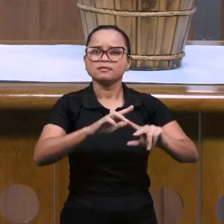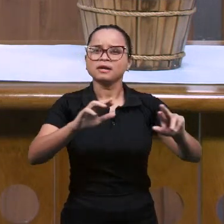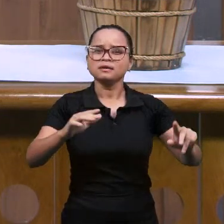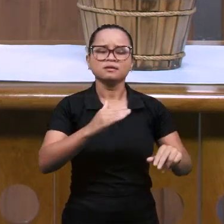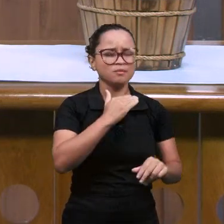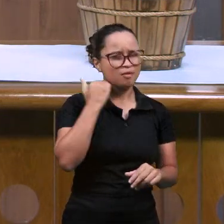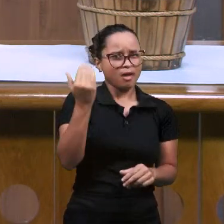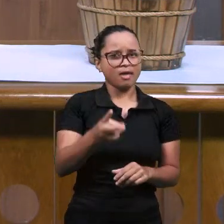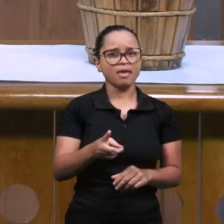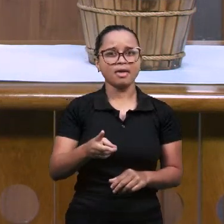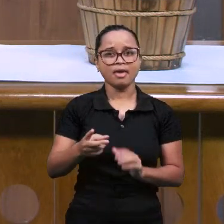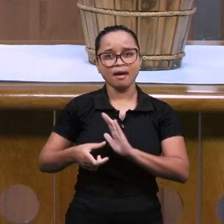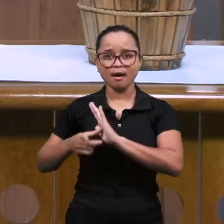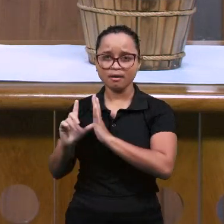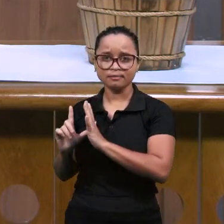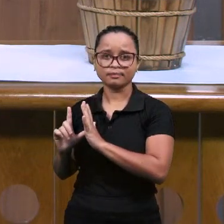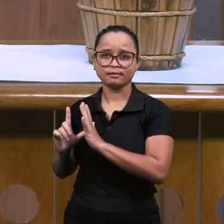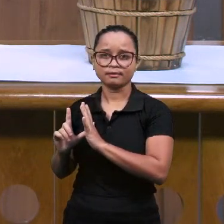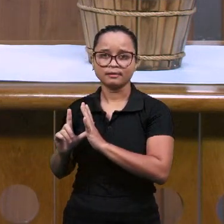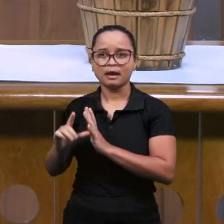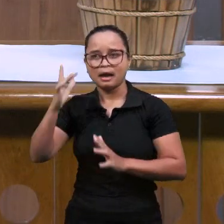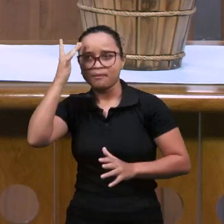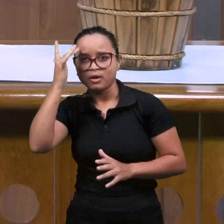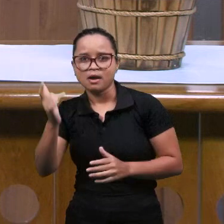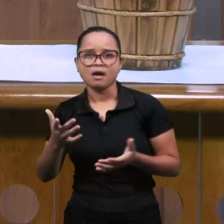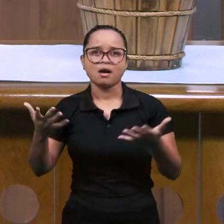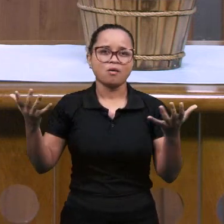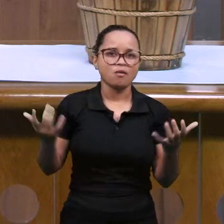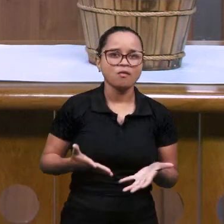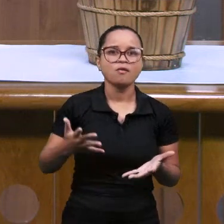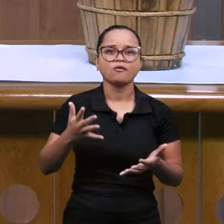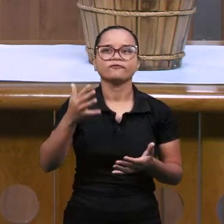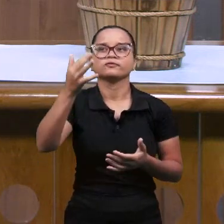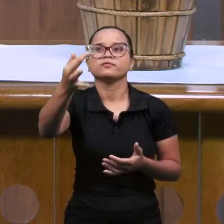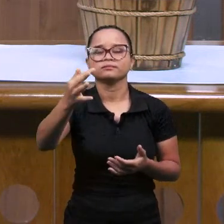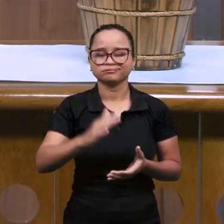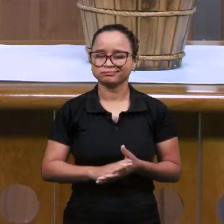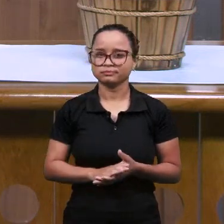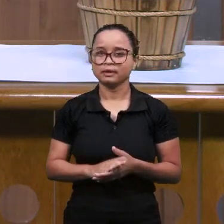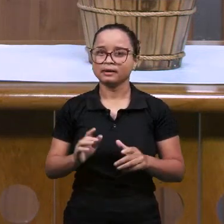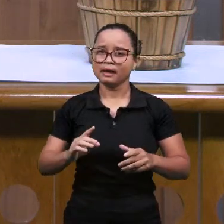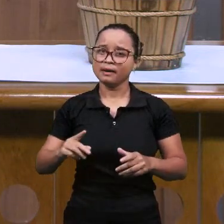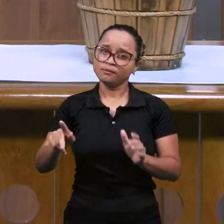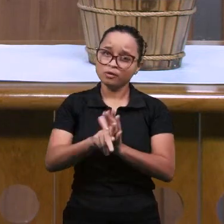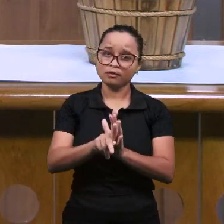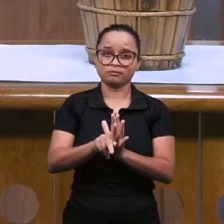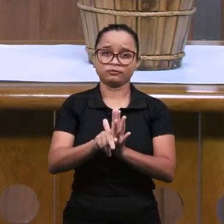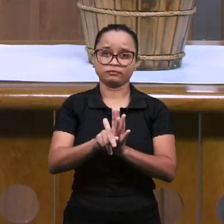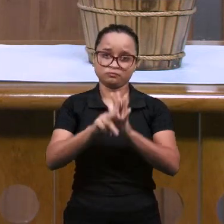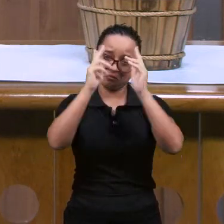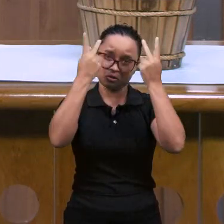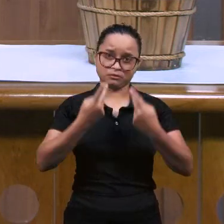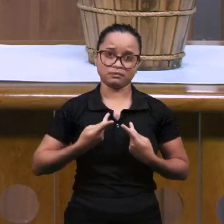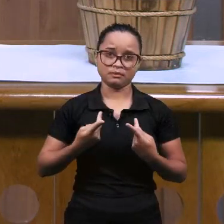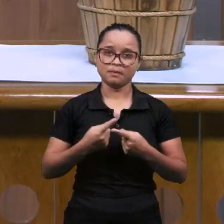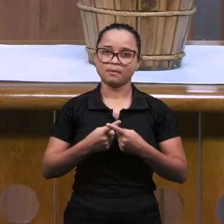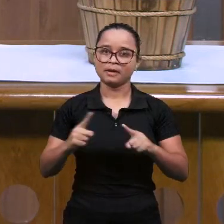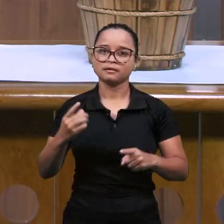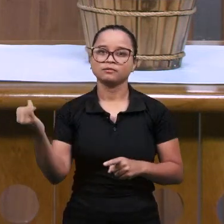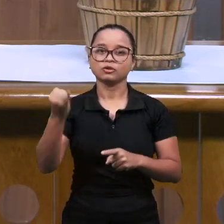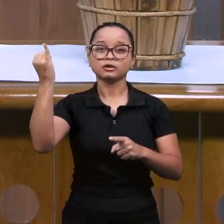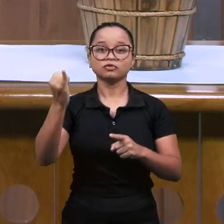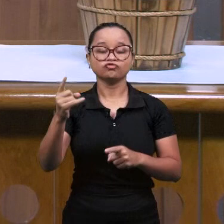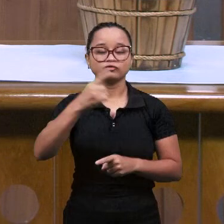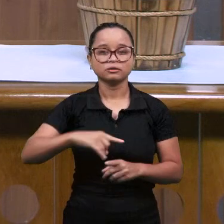demain, après, dans un moment de la vie. Ce qui importe, c'est d'être prêt pour ce moment. Mes frères, nous avons ici